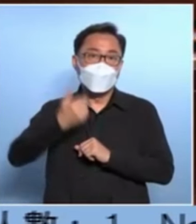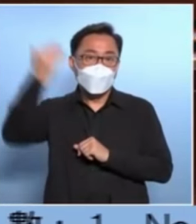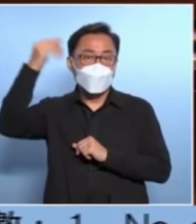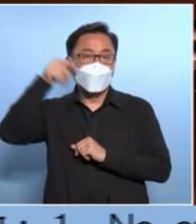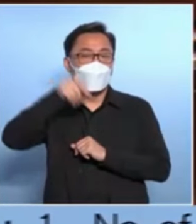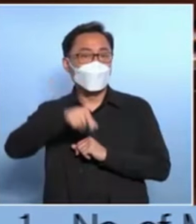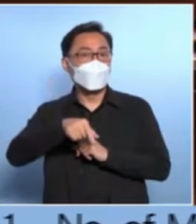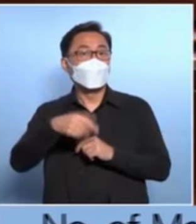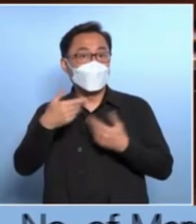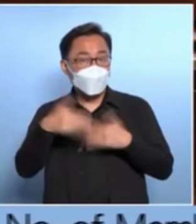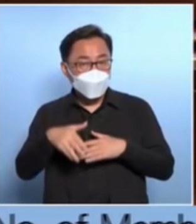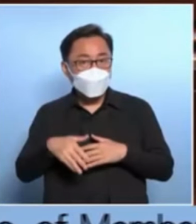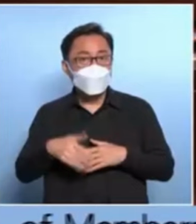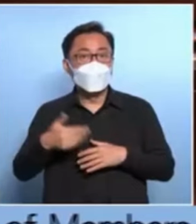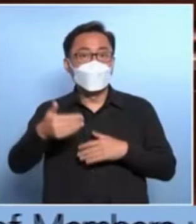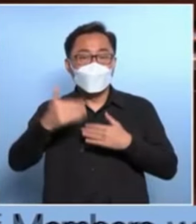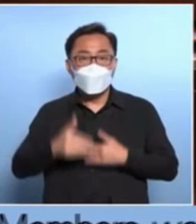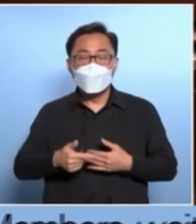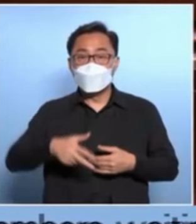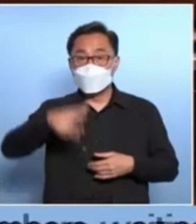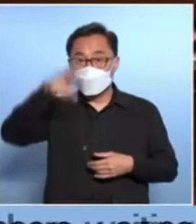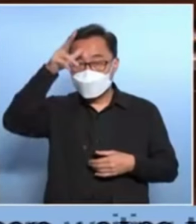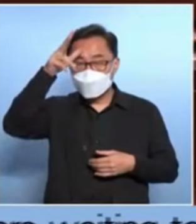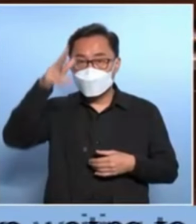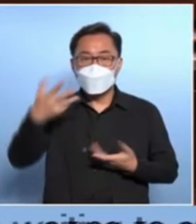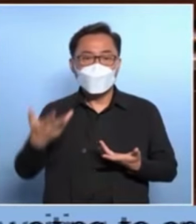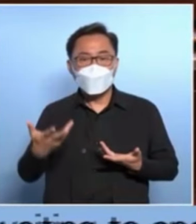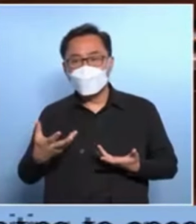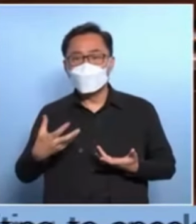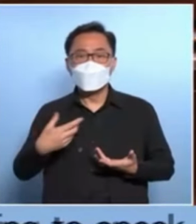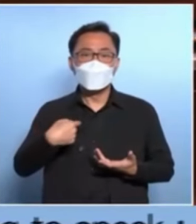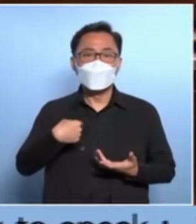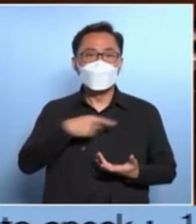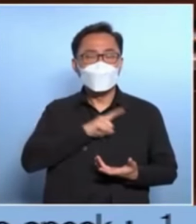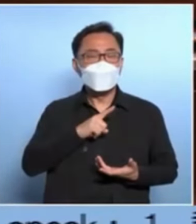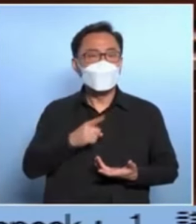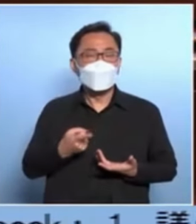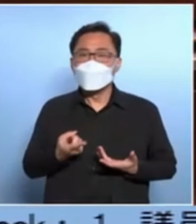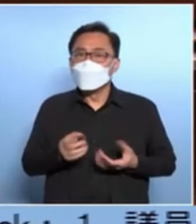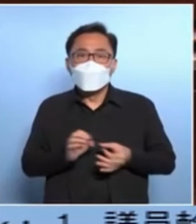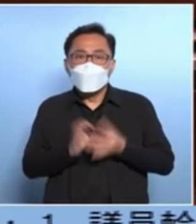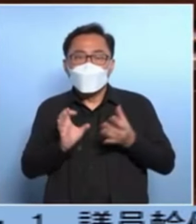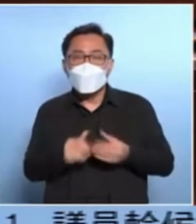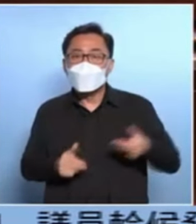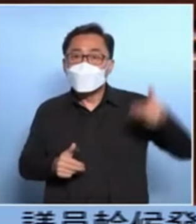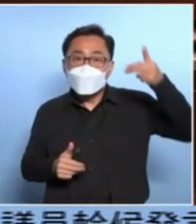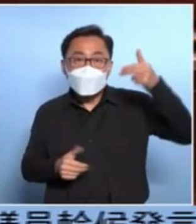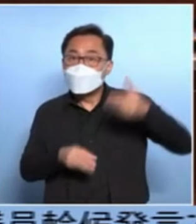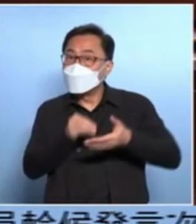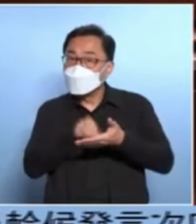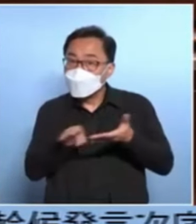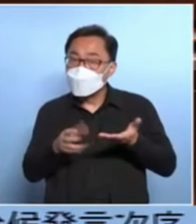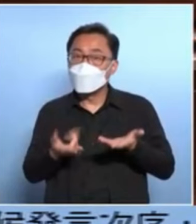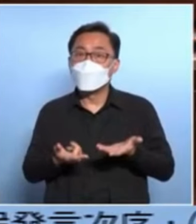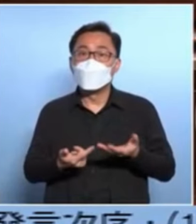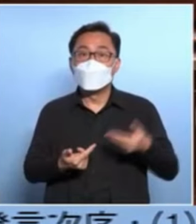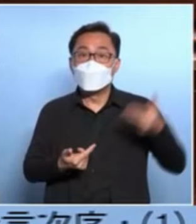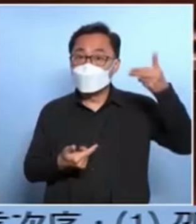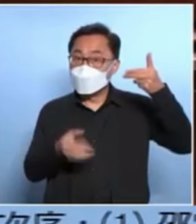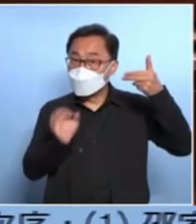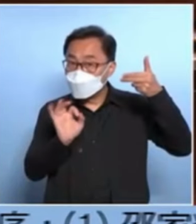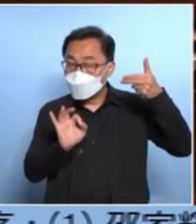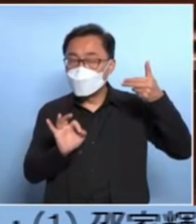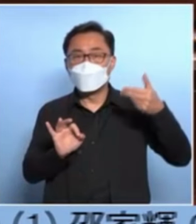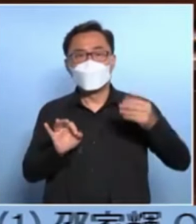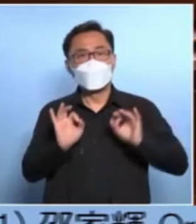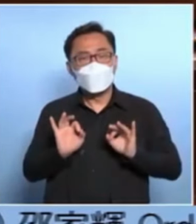跟住政府呢又說沒有，不覺得自己有犯錯，因為都沒有說一定要有 CCTV 的，所以沒有看 CCTV 呢都沒問題的，